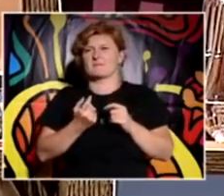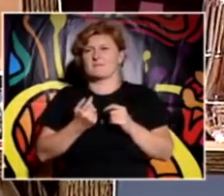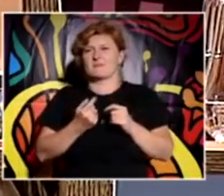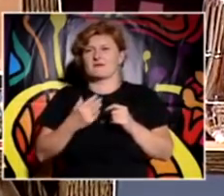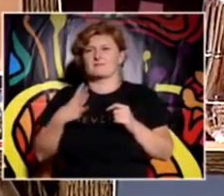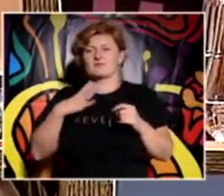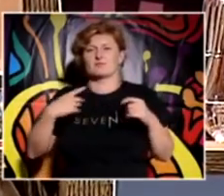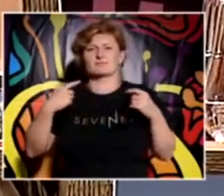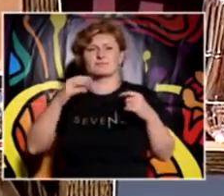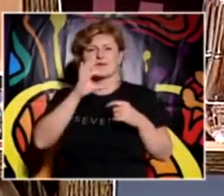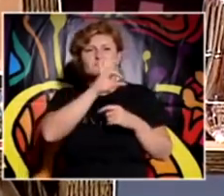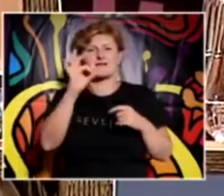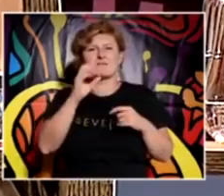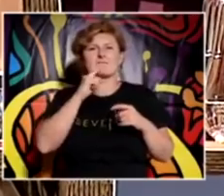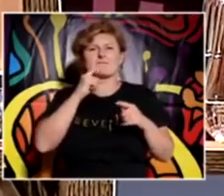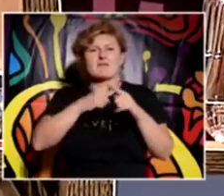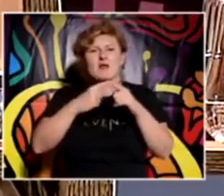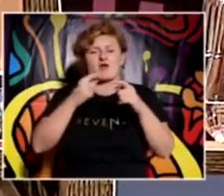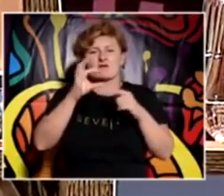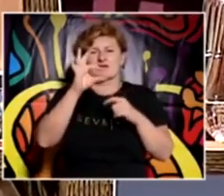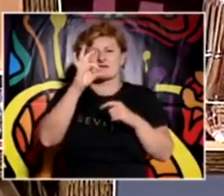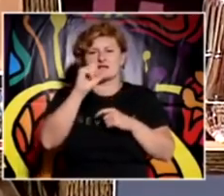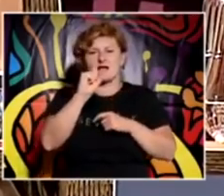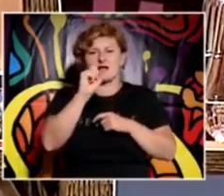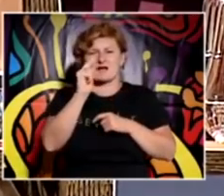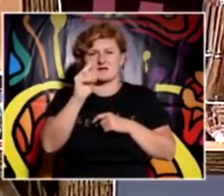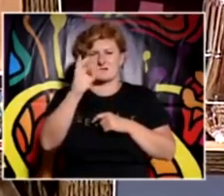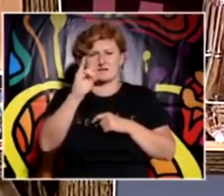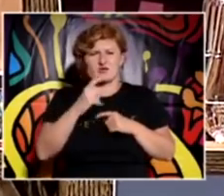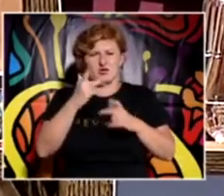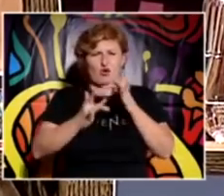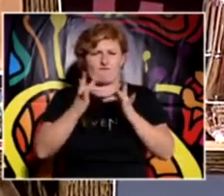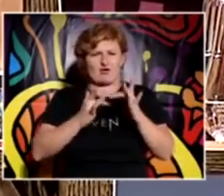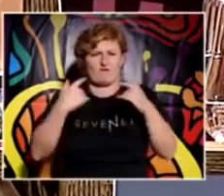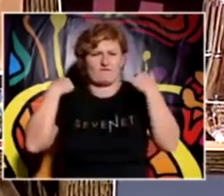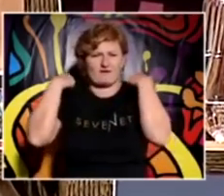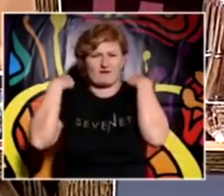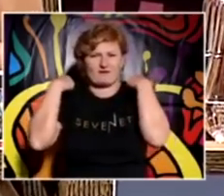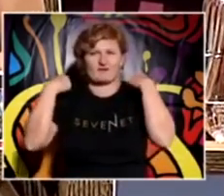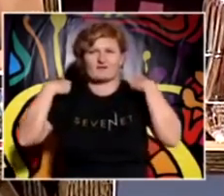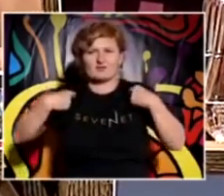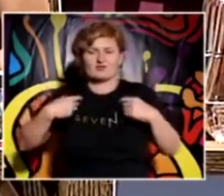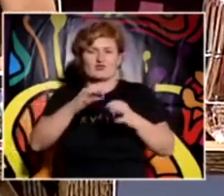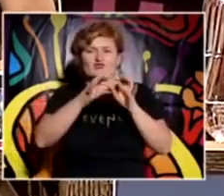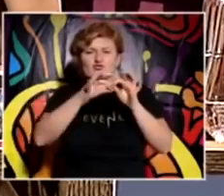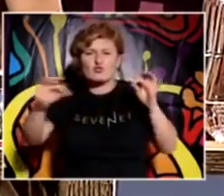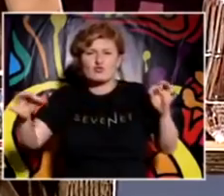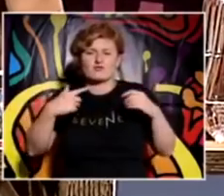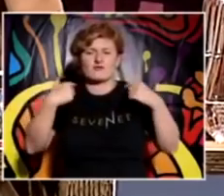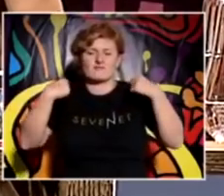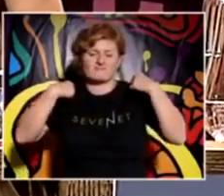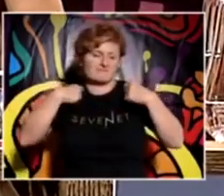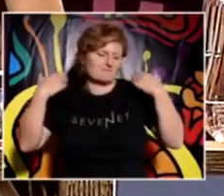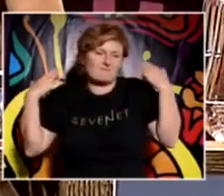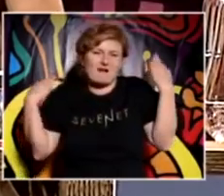sakwy rowerowe z takimi metalowymi haczykami. Dosyć nieprzyjemne do noszenia. zamontowaliśmy sznur, trochę się wbijały w plecy,